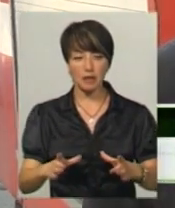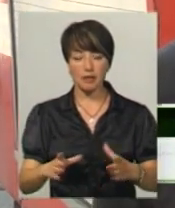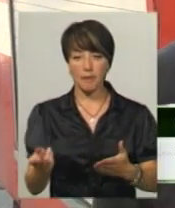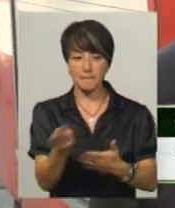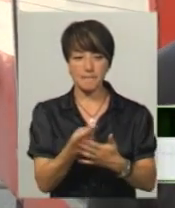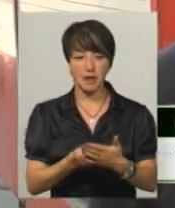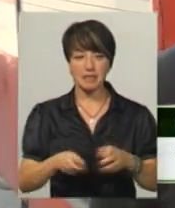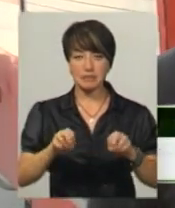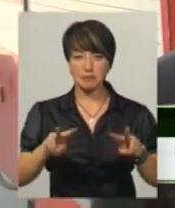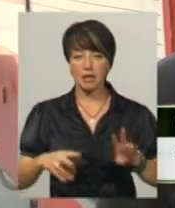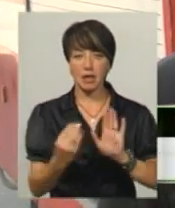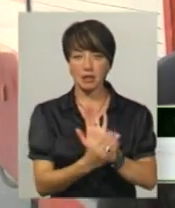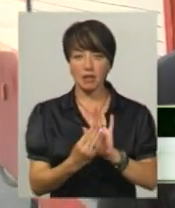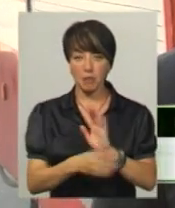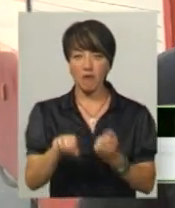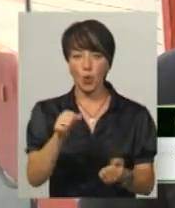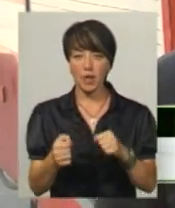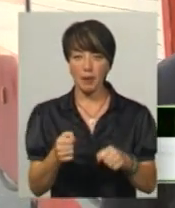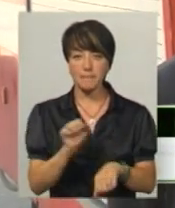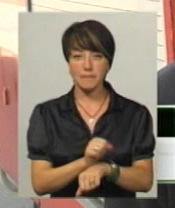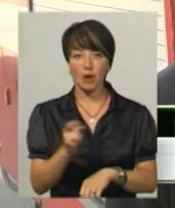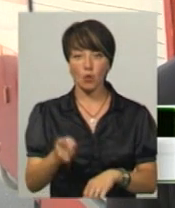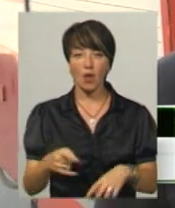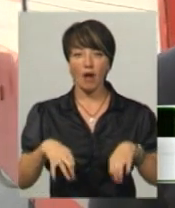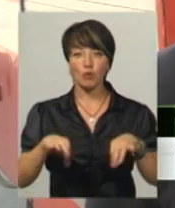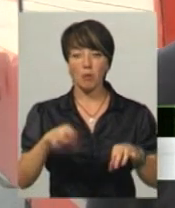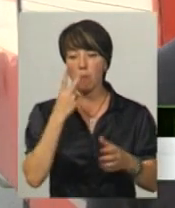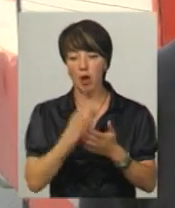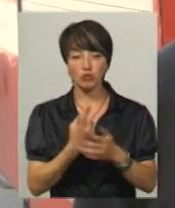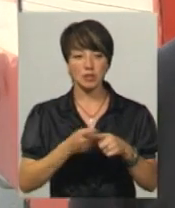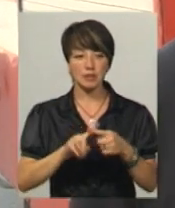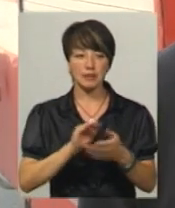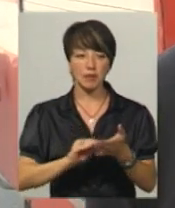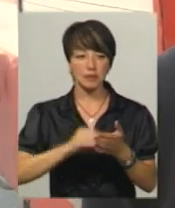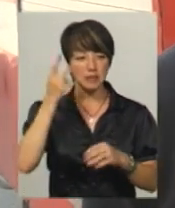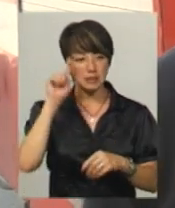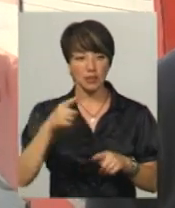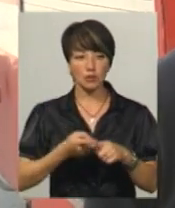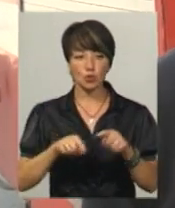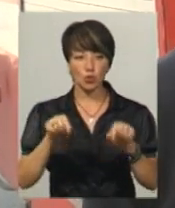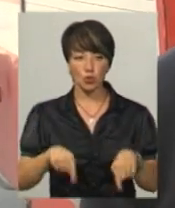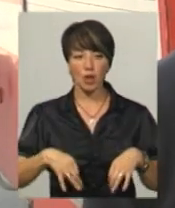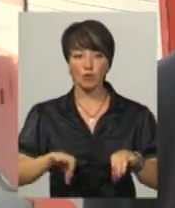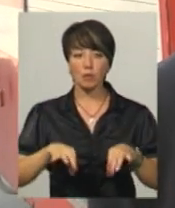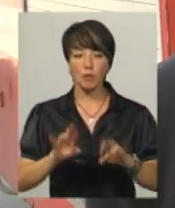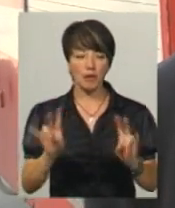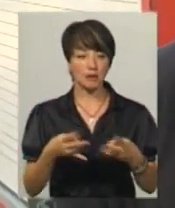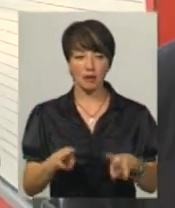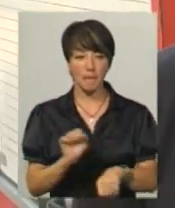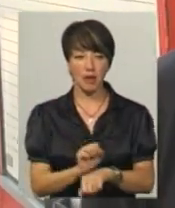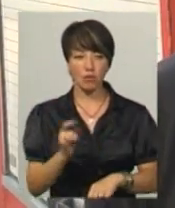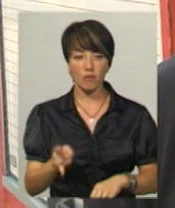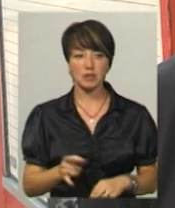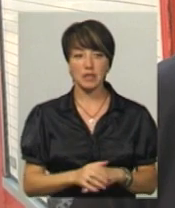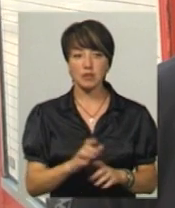напис спеціальний, аби водії, які паркують автомобілі, бачили цей напис і знали, що тут автомобіль бажано не паркувати. За